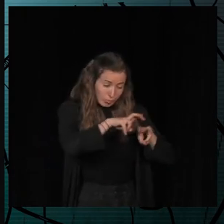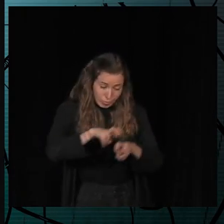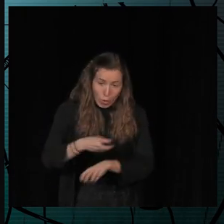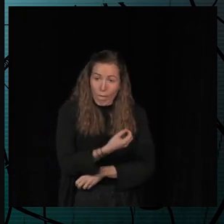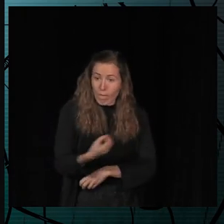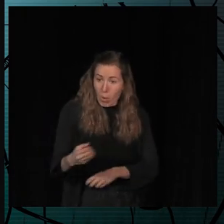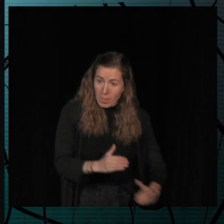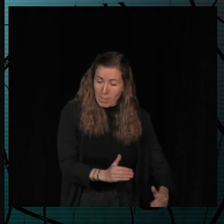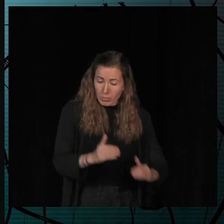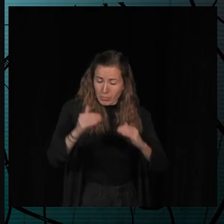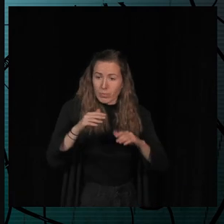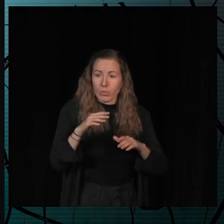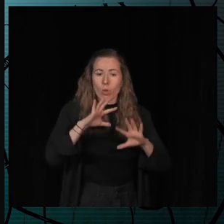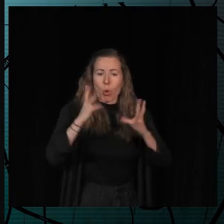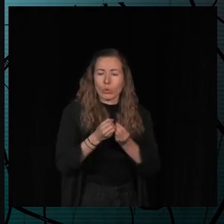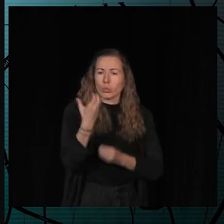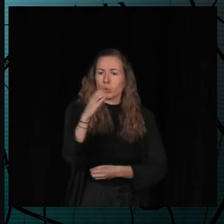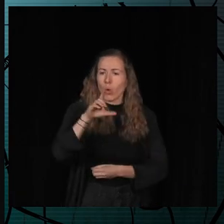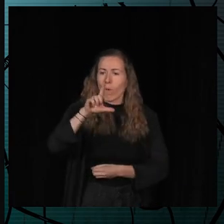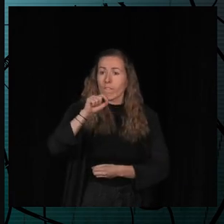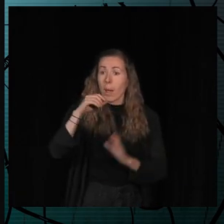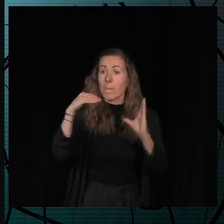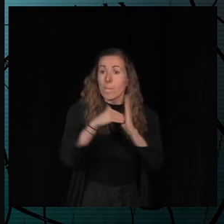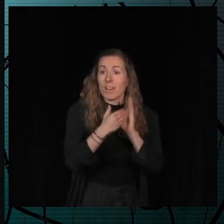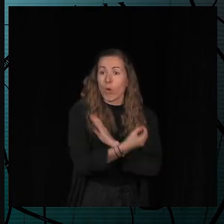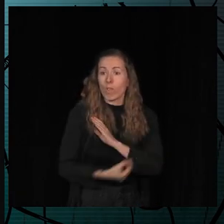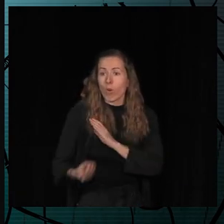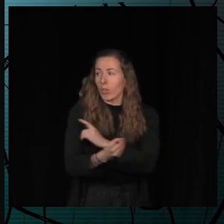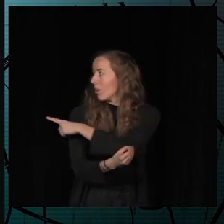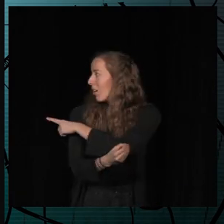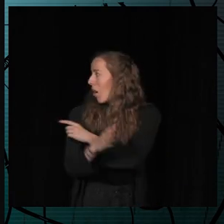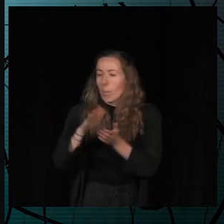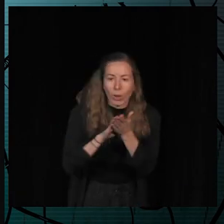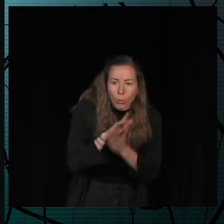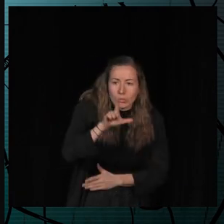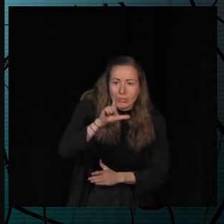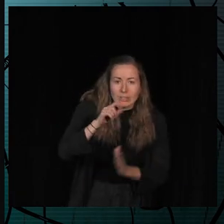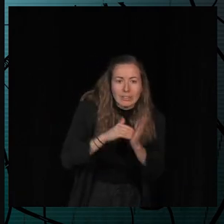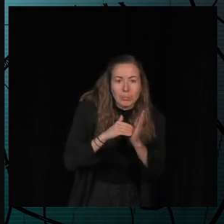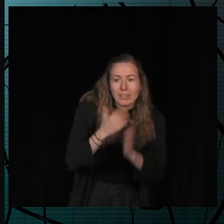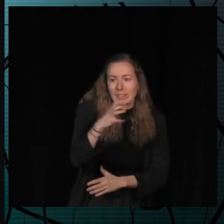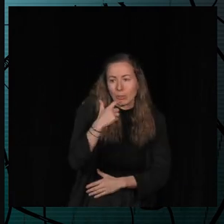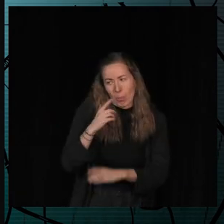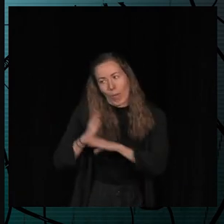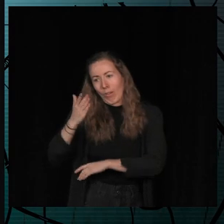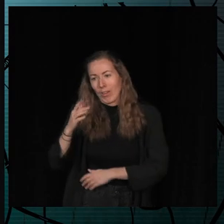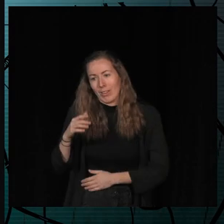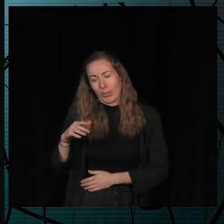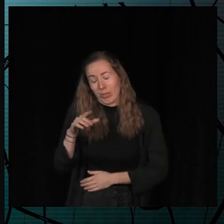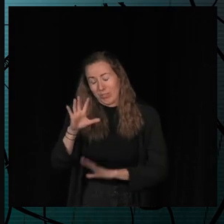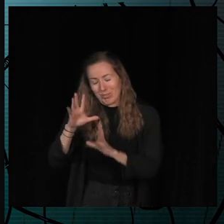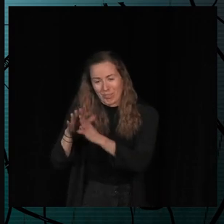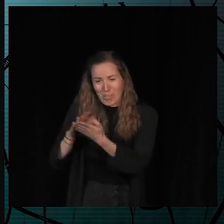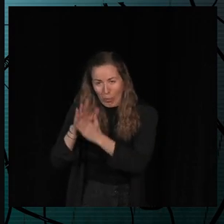un un échantillon de plus de 120000 enfants je crois ah 7 pardon 7000 donc là j'étais un peu excessif